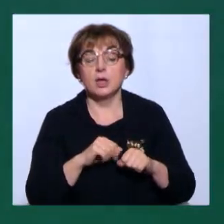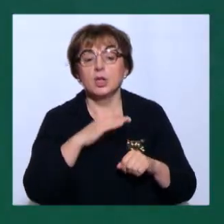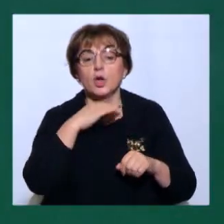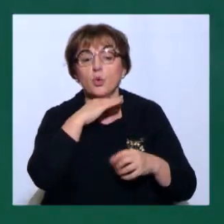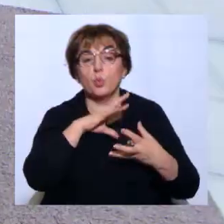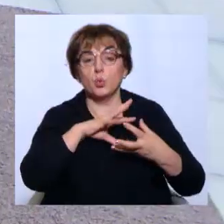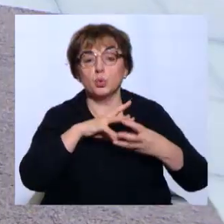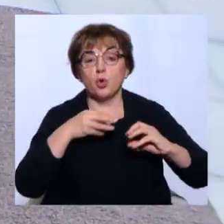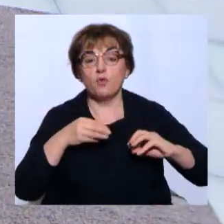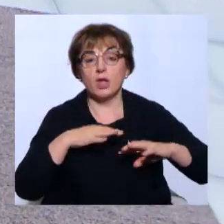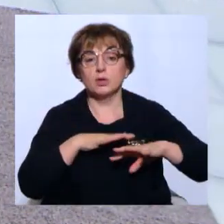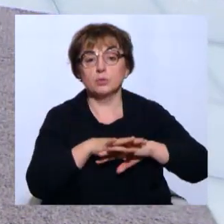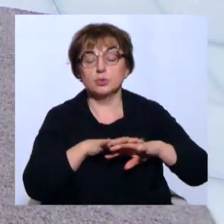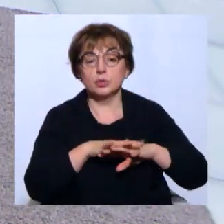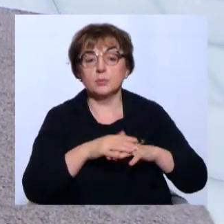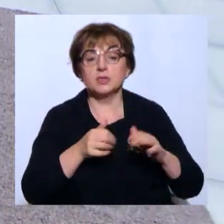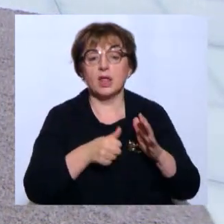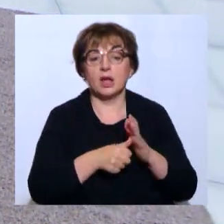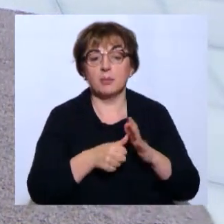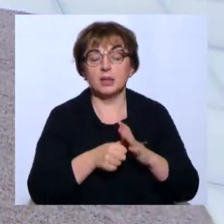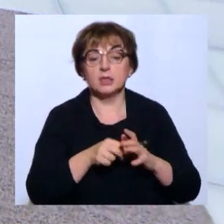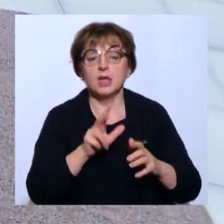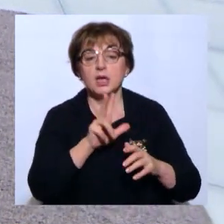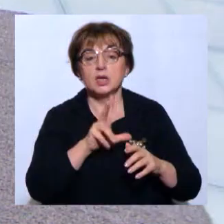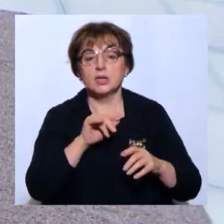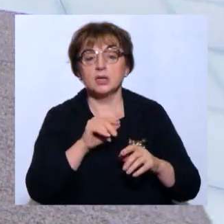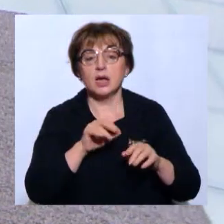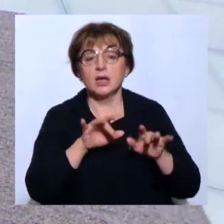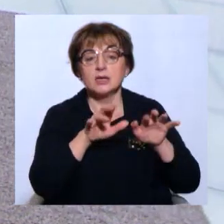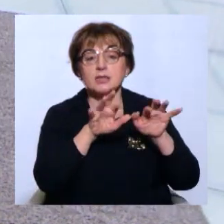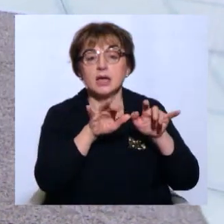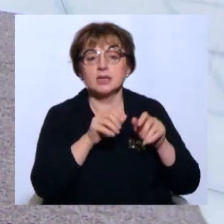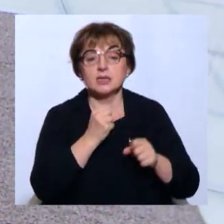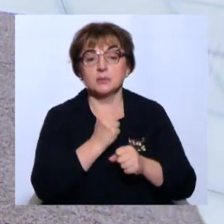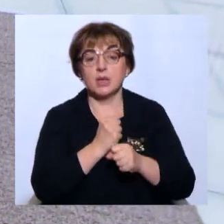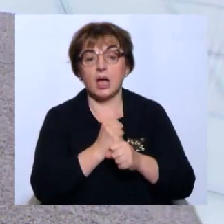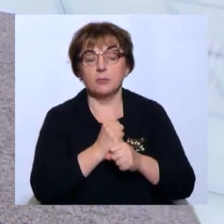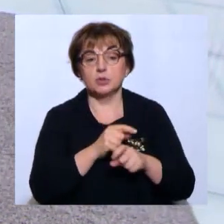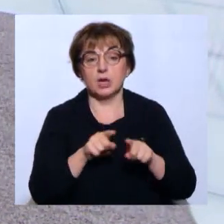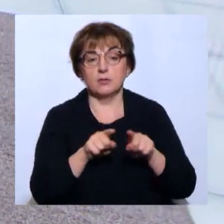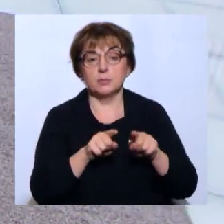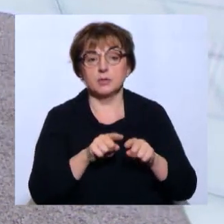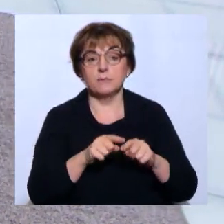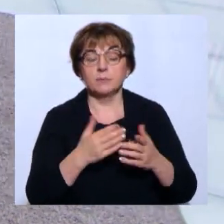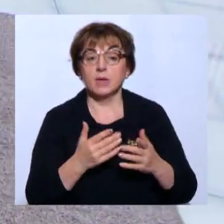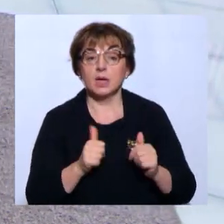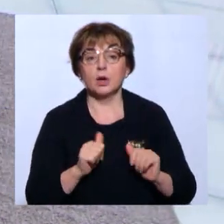კუნთოვან უჯრედებს, კუნთოვანი უჯრედების საშუალებით ჰიდრა საცეცებს ამოძრავებს.